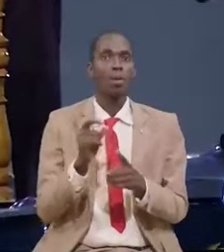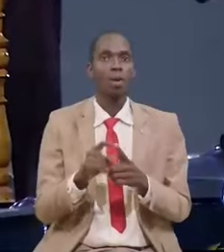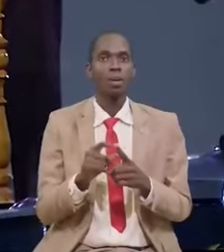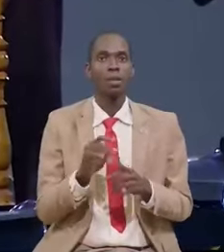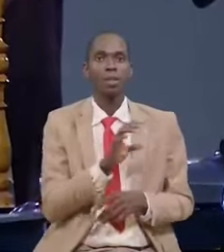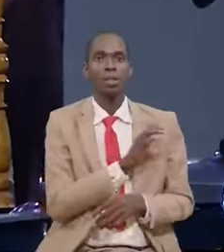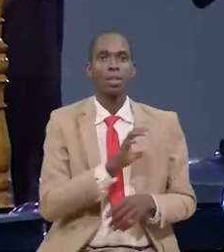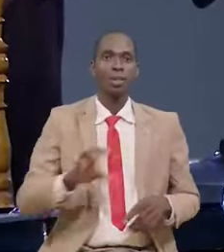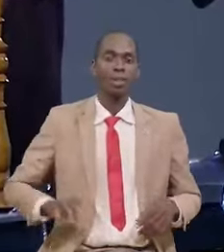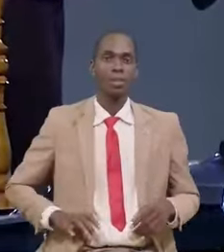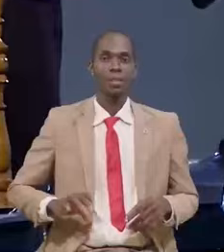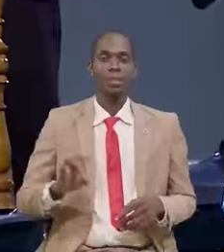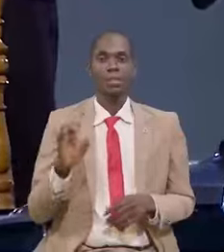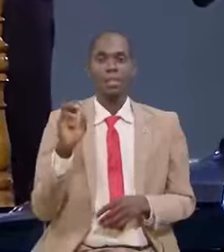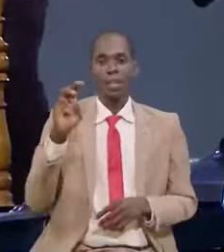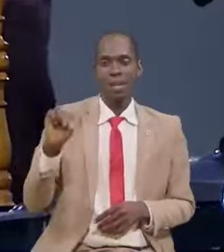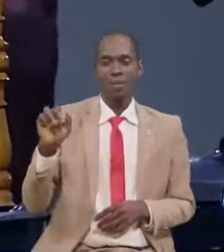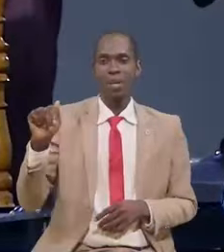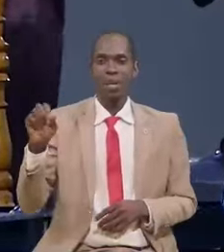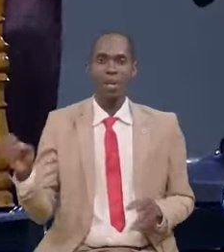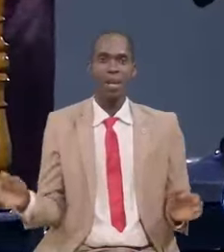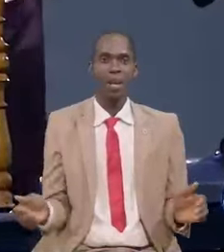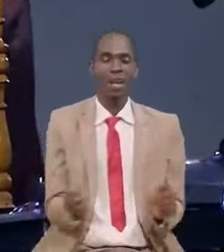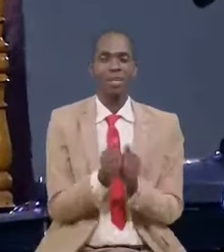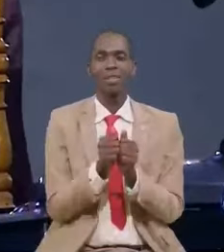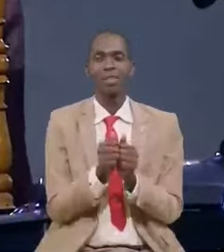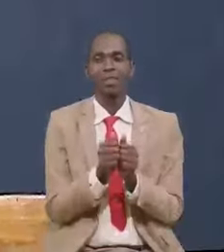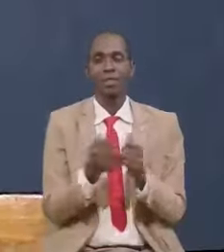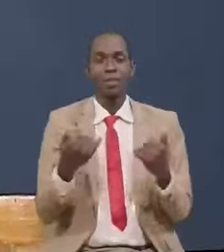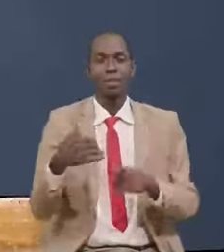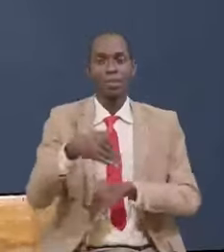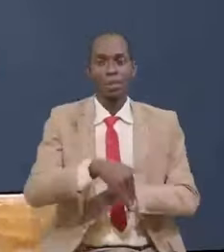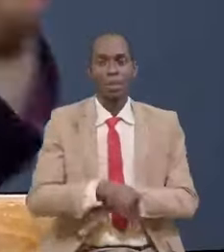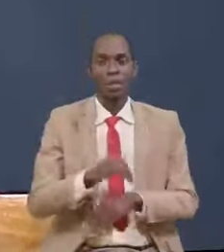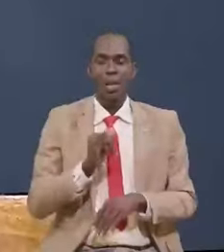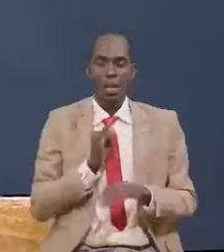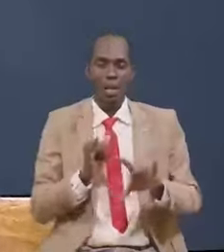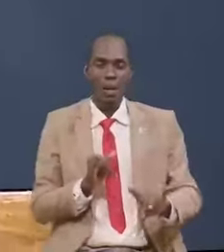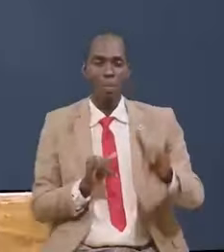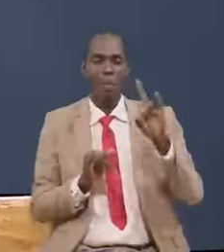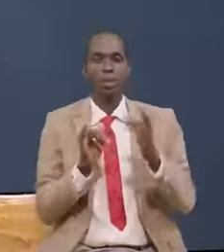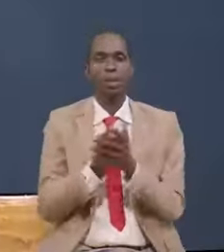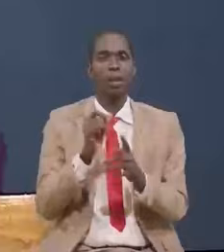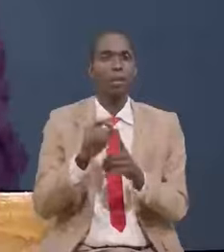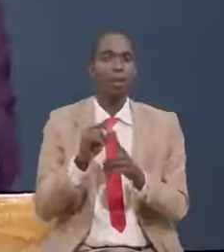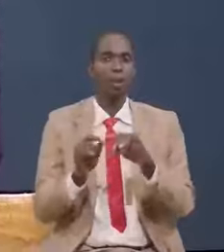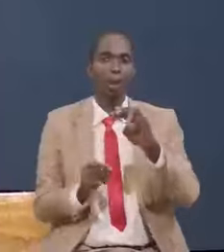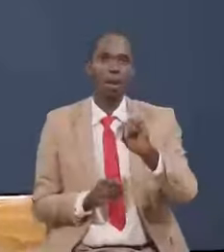et M-A-S, Christmas en anglais. Alors aujourd'hui, je vais prendre la lettre